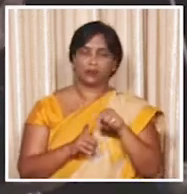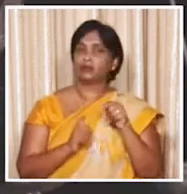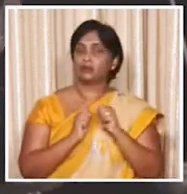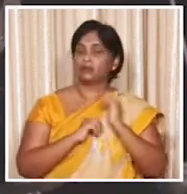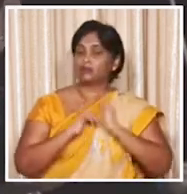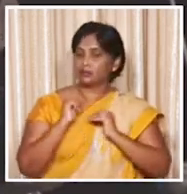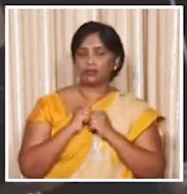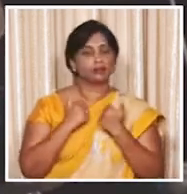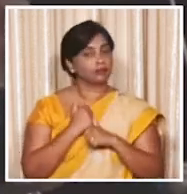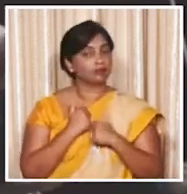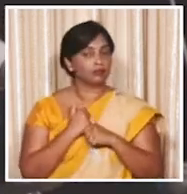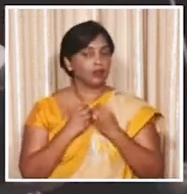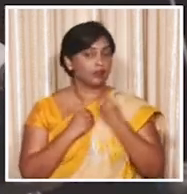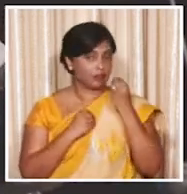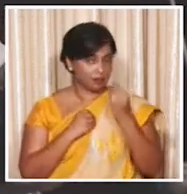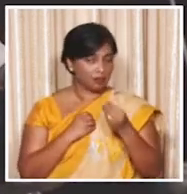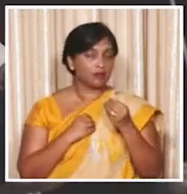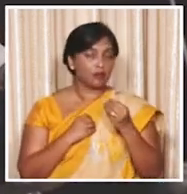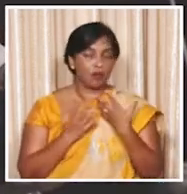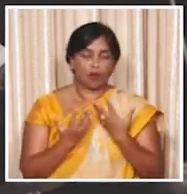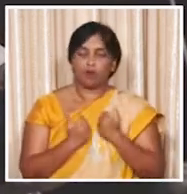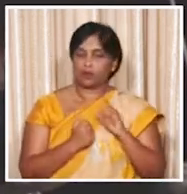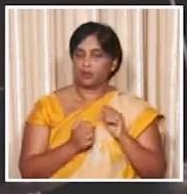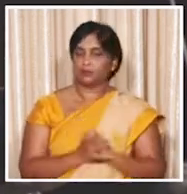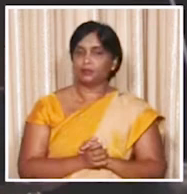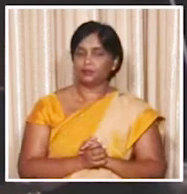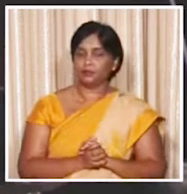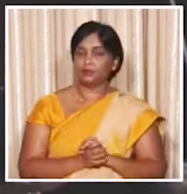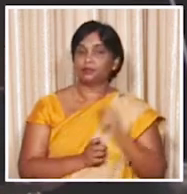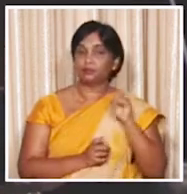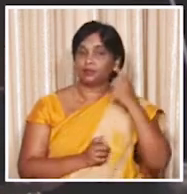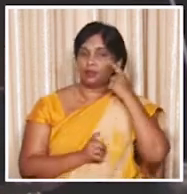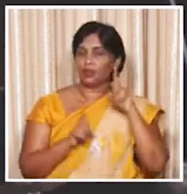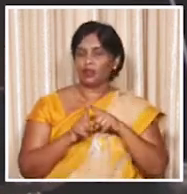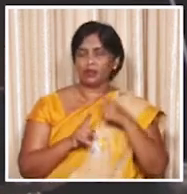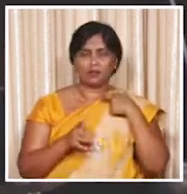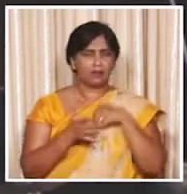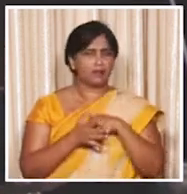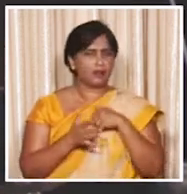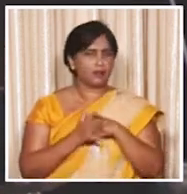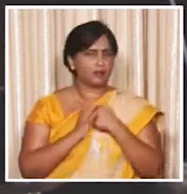ஒரு வழியை திறந்து விட வேண்டும். அவர்கள் மிக மனரீதியாக பாதிக்கப்பட்டிருக்கிறார்கள். ஆகவே கௌரவ அமைச்சர் அவர்களை இந்த விடயத்தில்